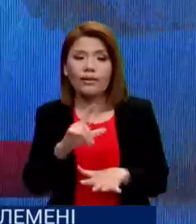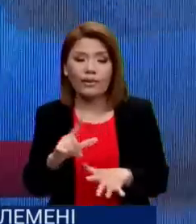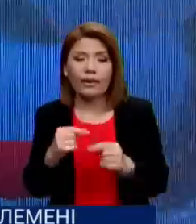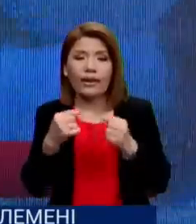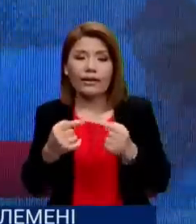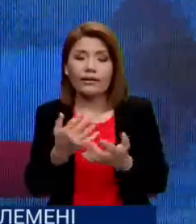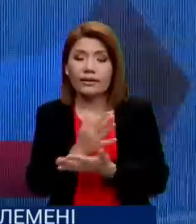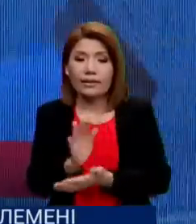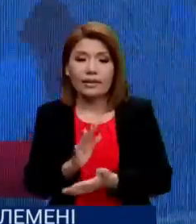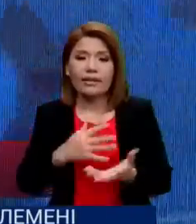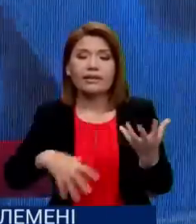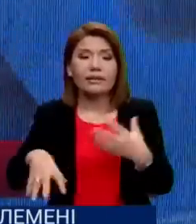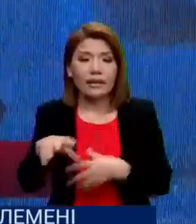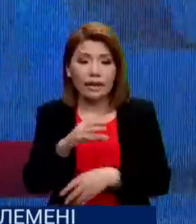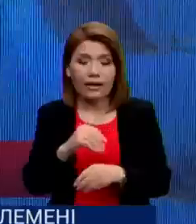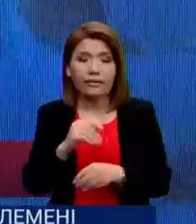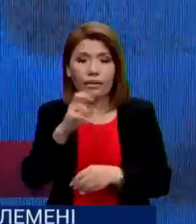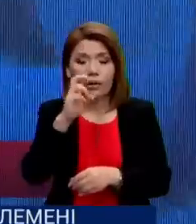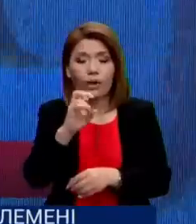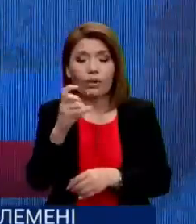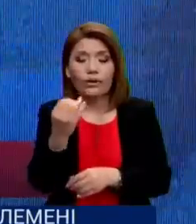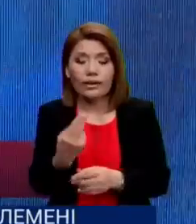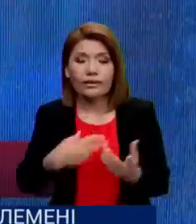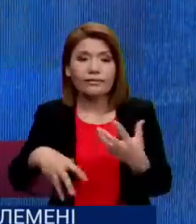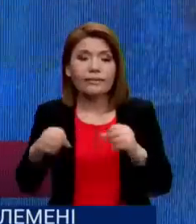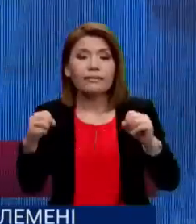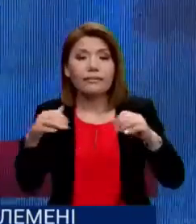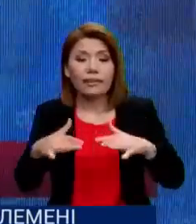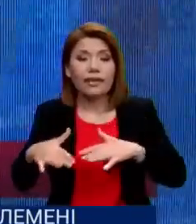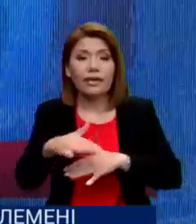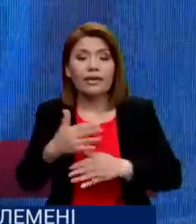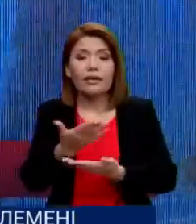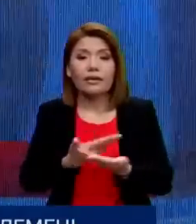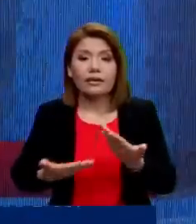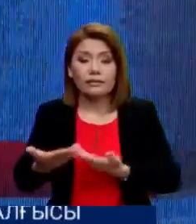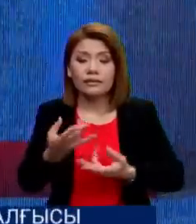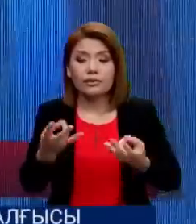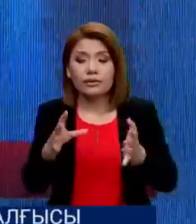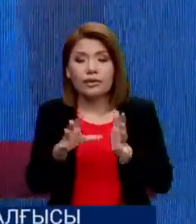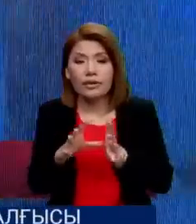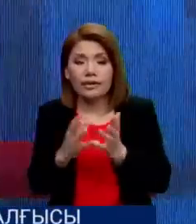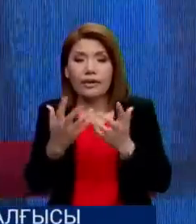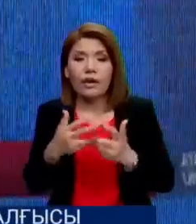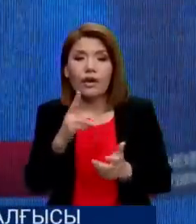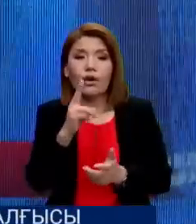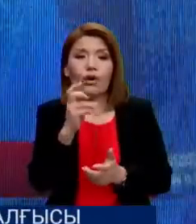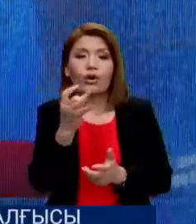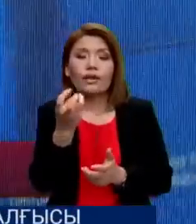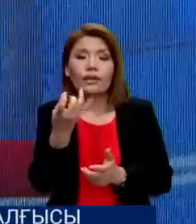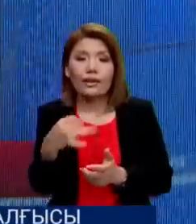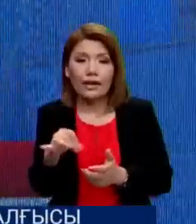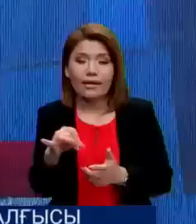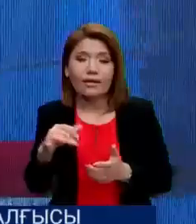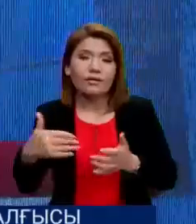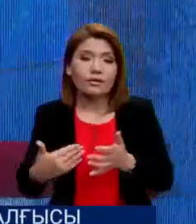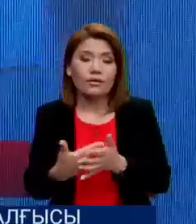Ол жалпыұлттық жиынға айналуы керек. Сондықтан президент цифрлық технологияларды пайдаланып құрылтай деген арнайы мобильді